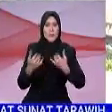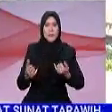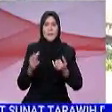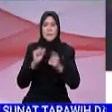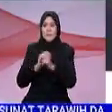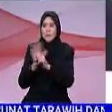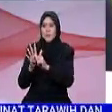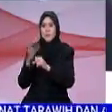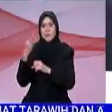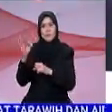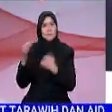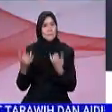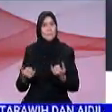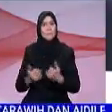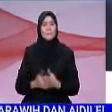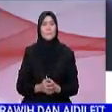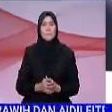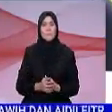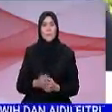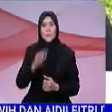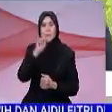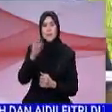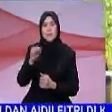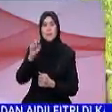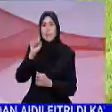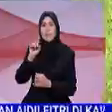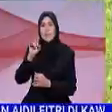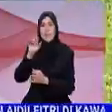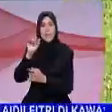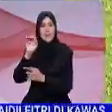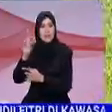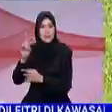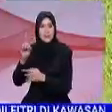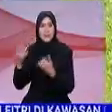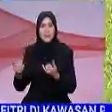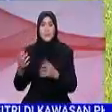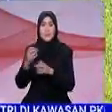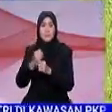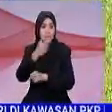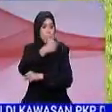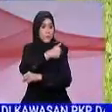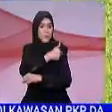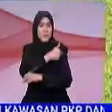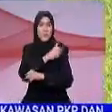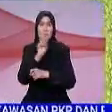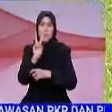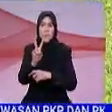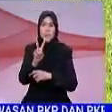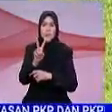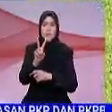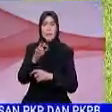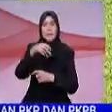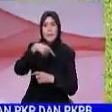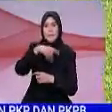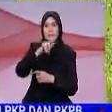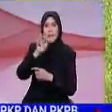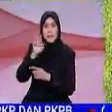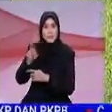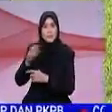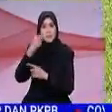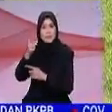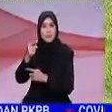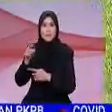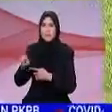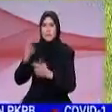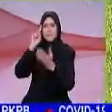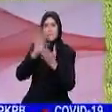semasa pandemik COVID-19. Muhammad Ziad yang baru-baru ini melengkapkan dos kedua vaksin Pfizer-BioNTech berkata beliau berasa